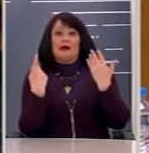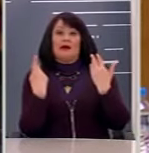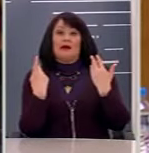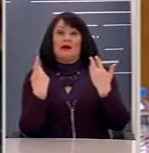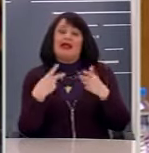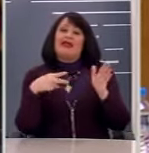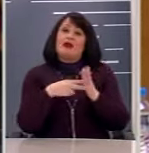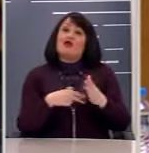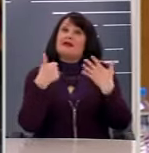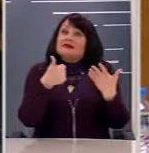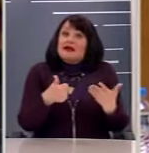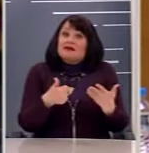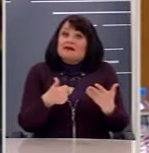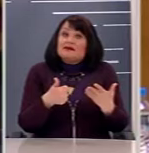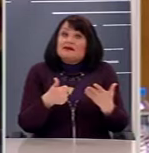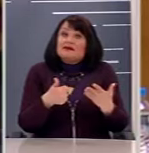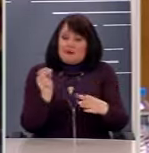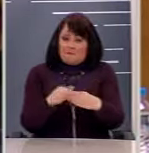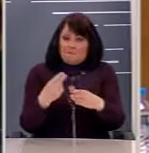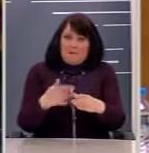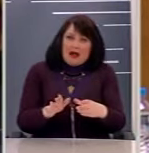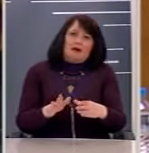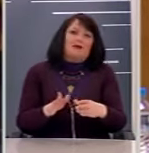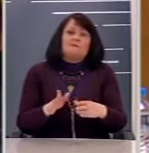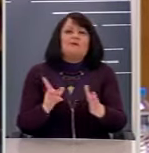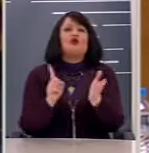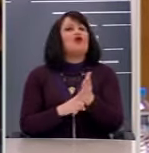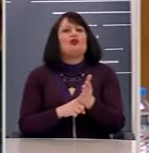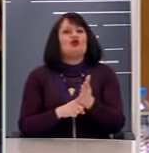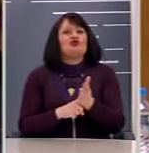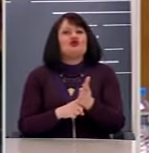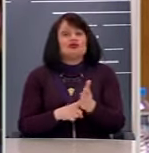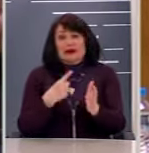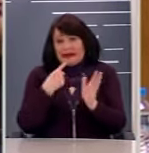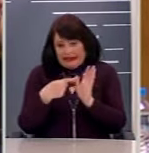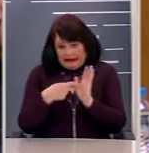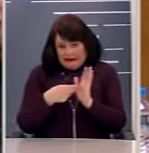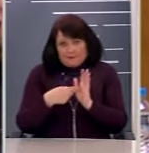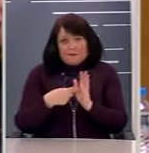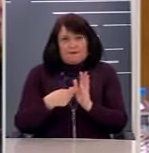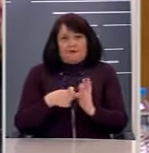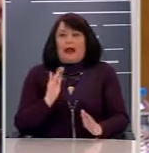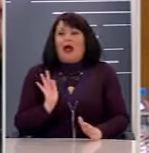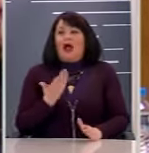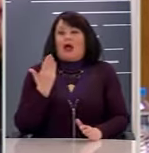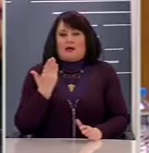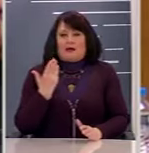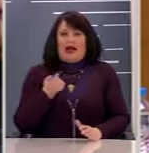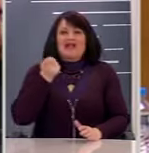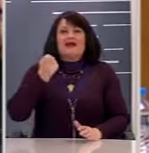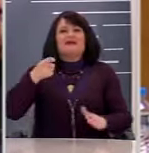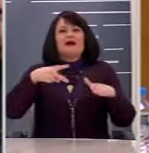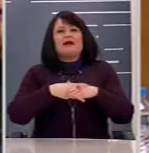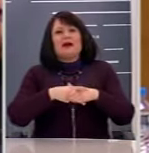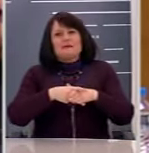Το 2006 ψηφίστηκε ο νόμος που προέβλεπε ότι τα ασφαλιστικά